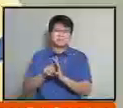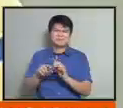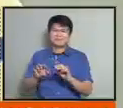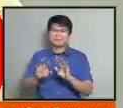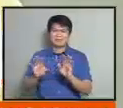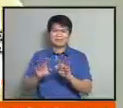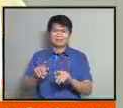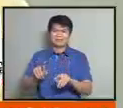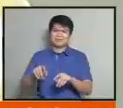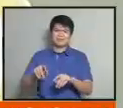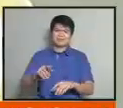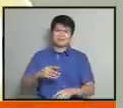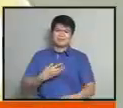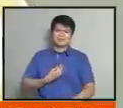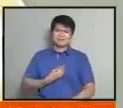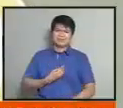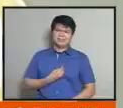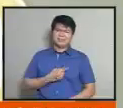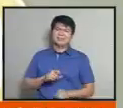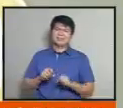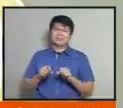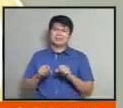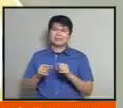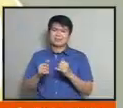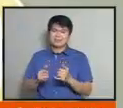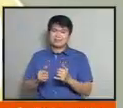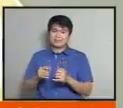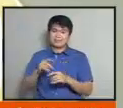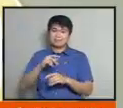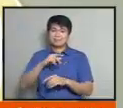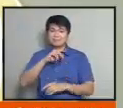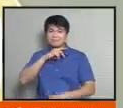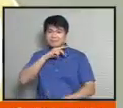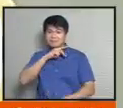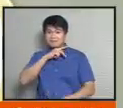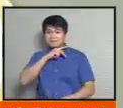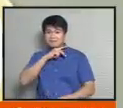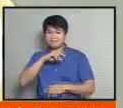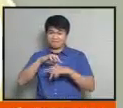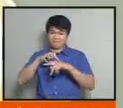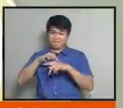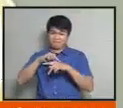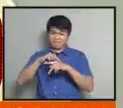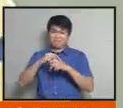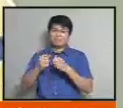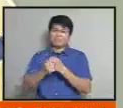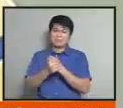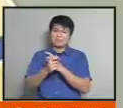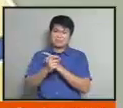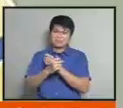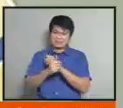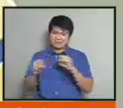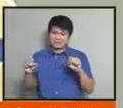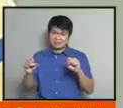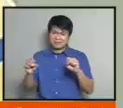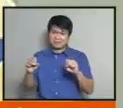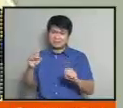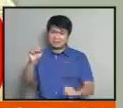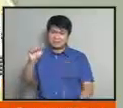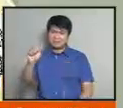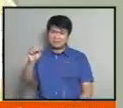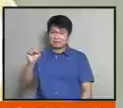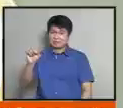panic na ano, still pork is safe. ASF virus